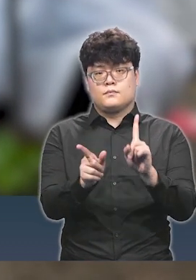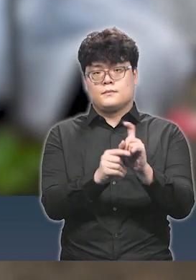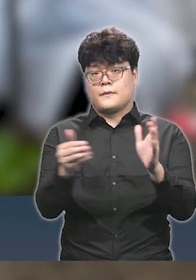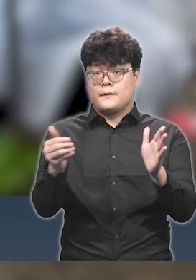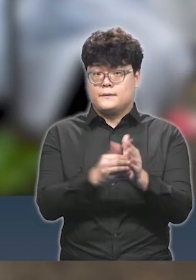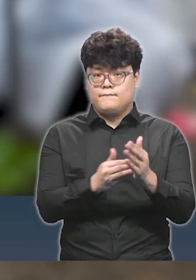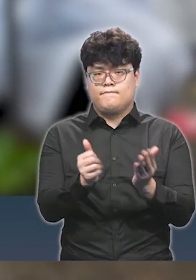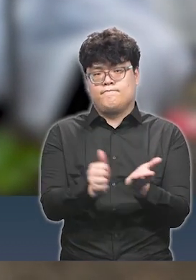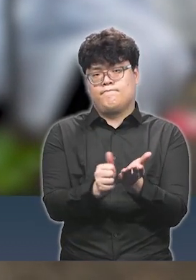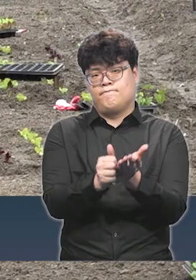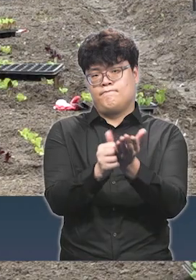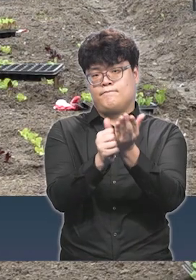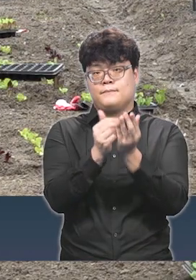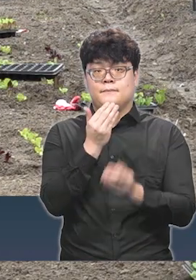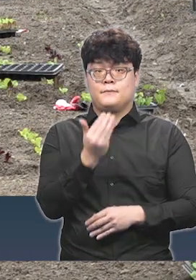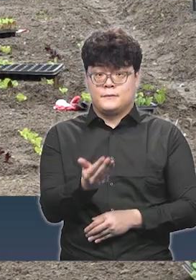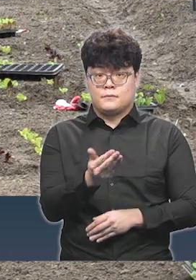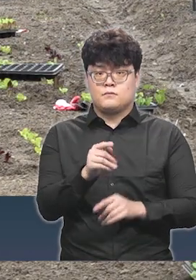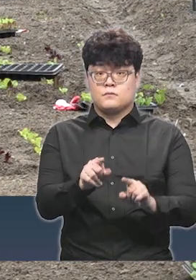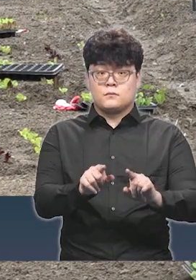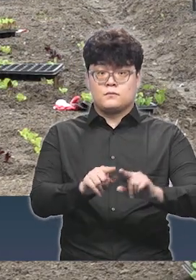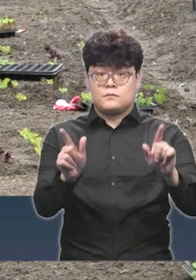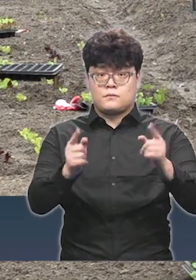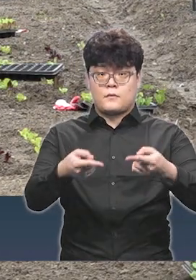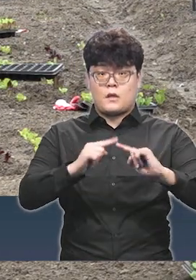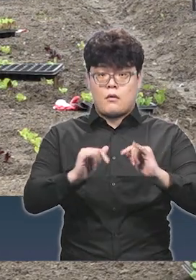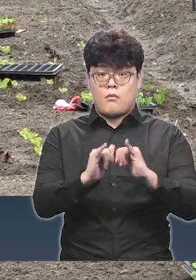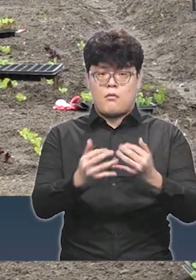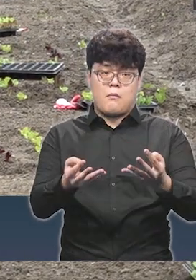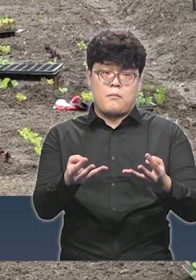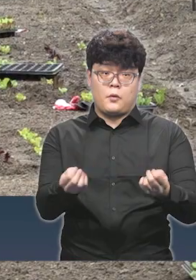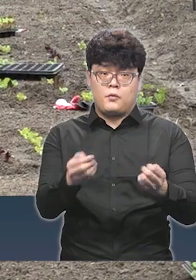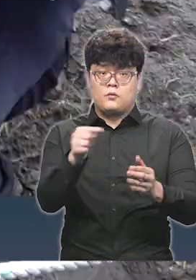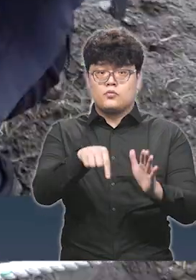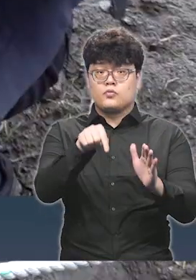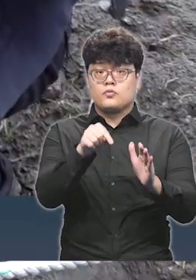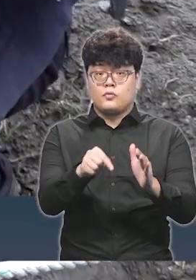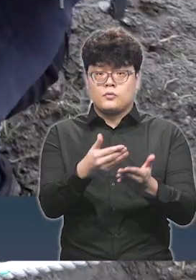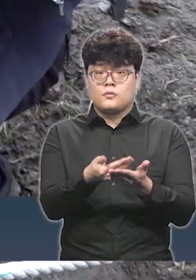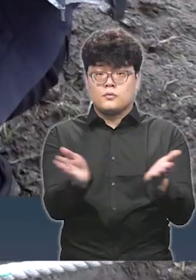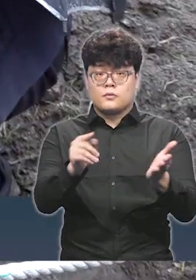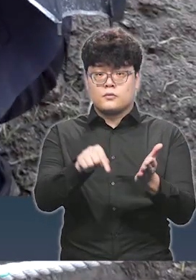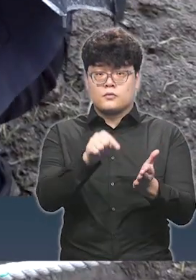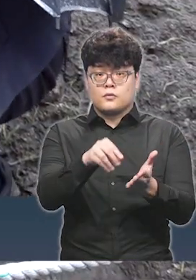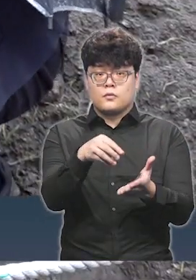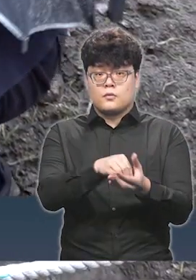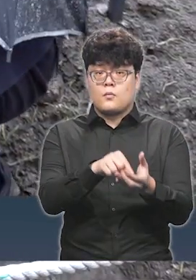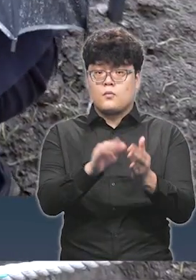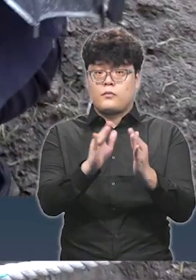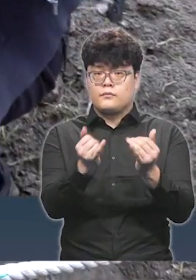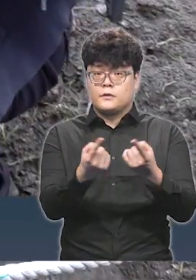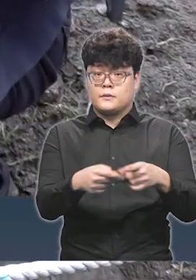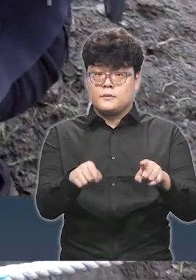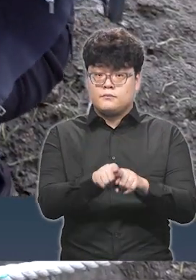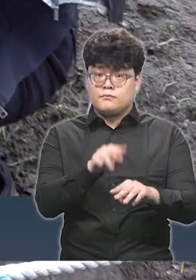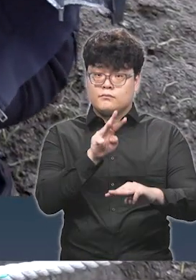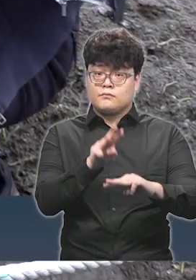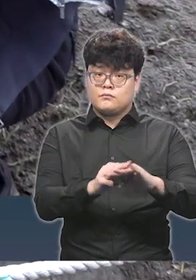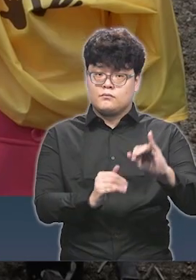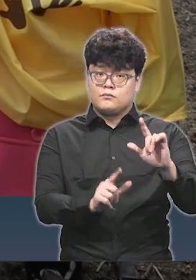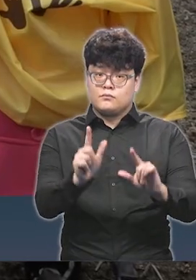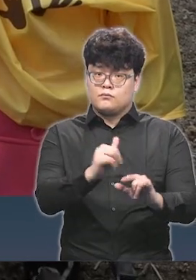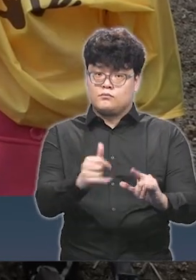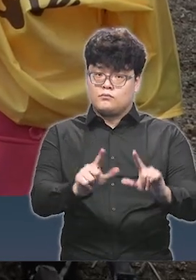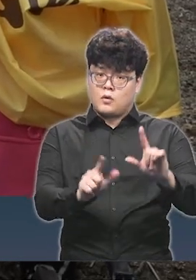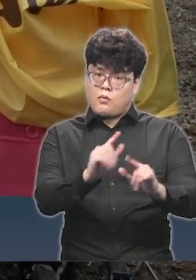재배할 수 있습니다 이날 행사장에는 많은 구민이 참여한 가운데 배부된 모종을 심고 가족과 함께